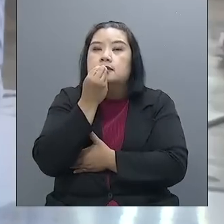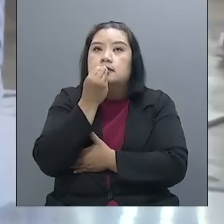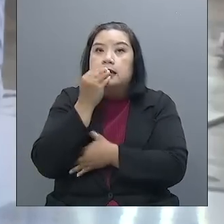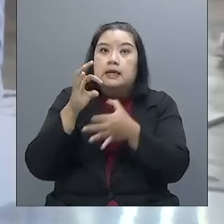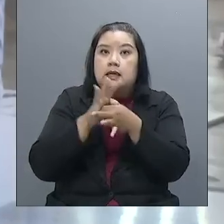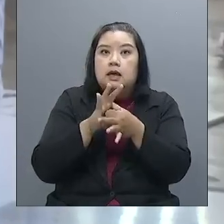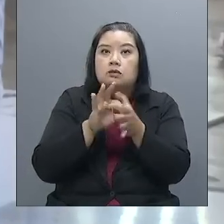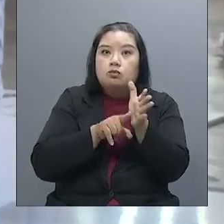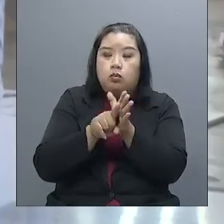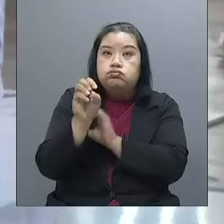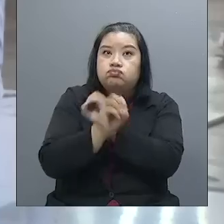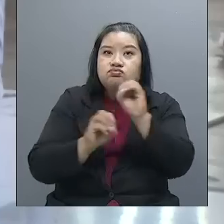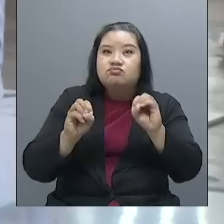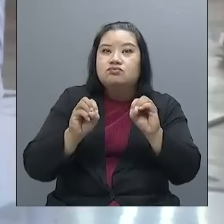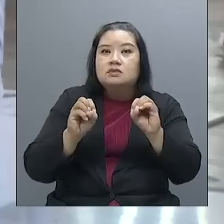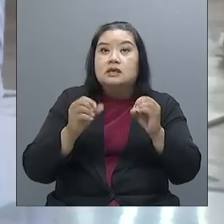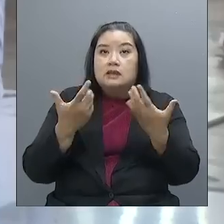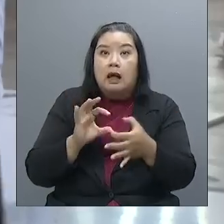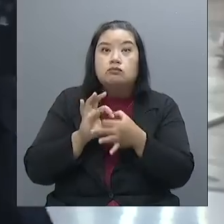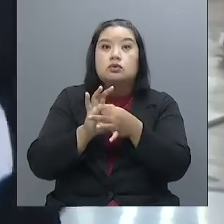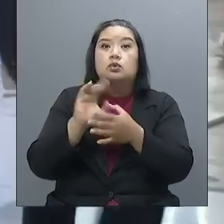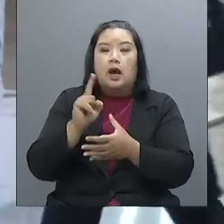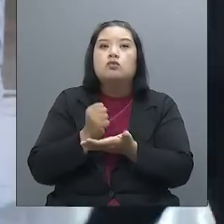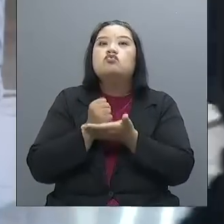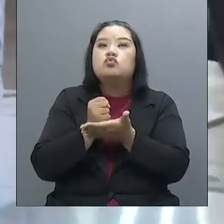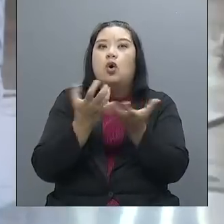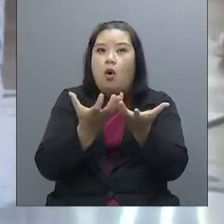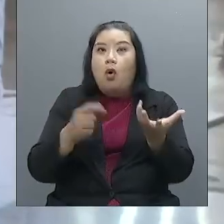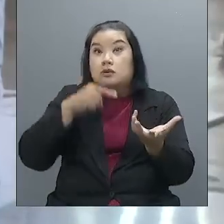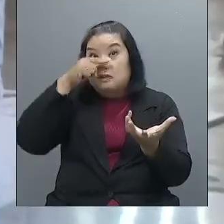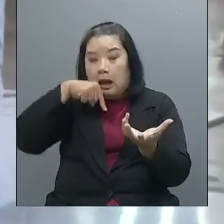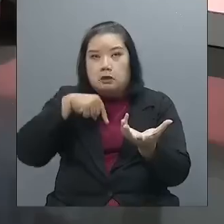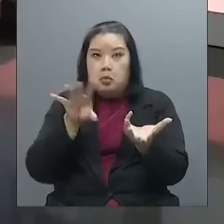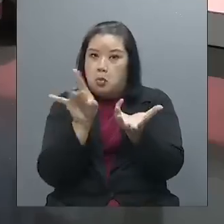ภาพบนอวกาศได้นะคะมันยังไปเพิ่มมูลค่าเรื่องของสินค้าเกษตรไทยและปศุสัตว์ไทยด้วยค่ะ